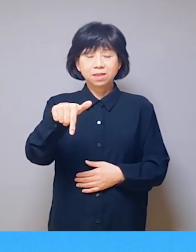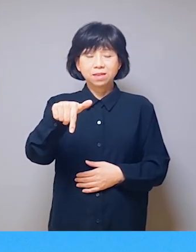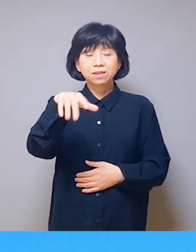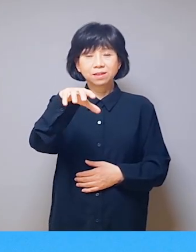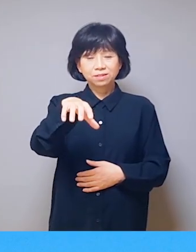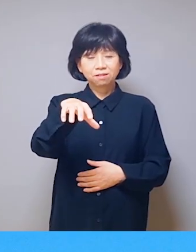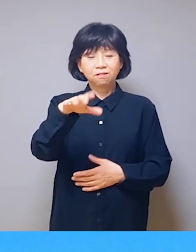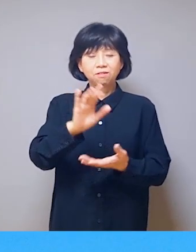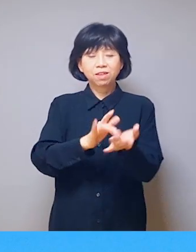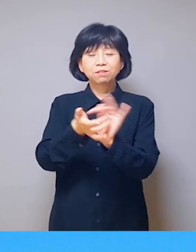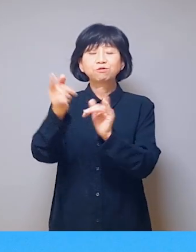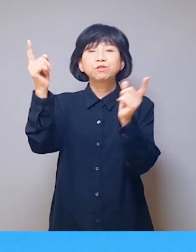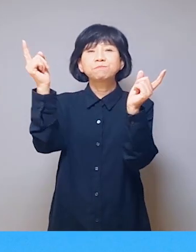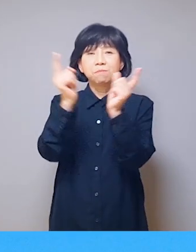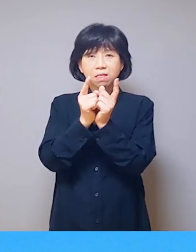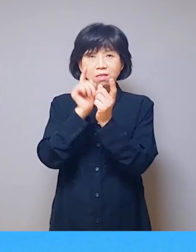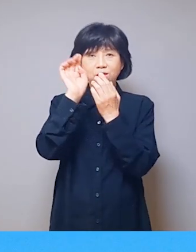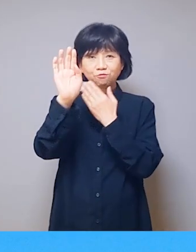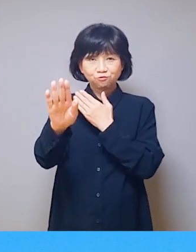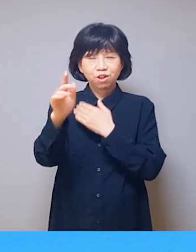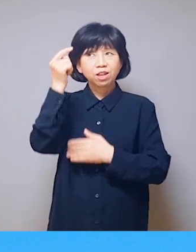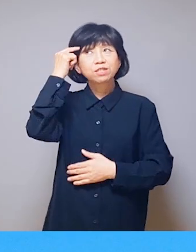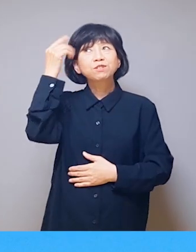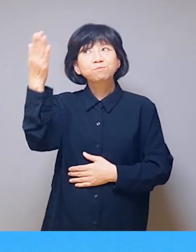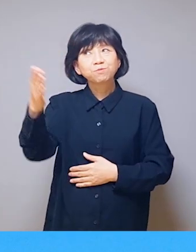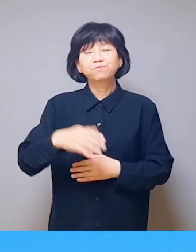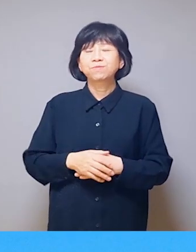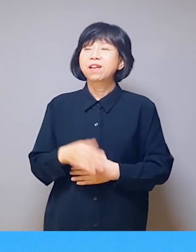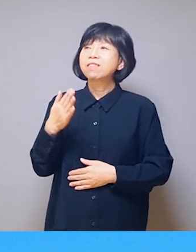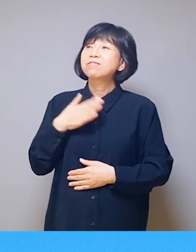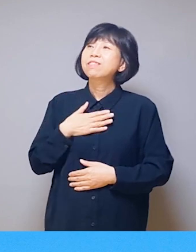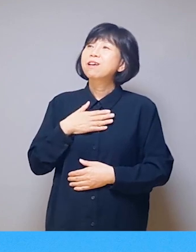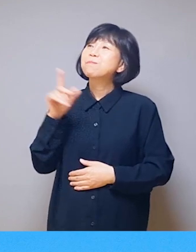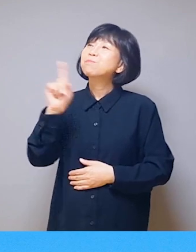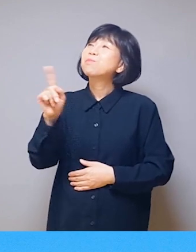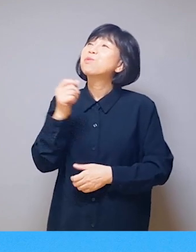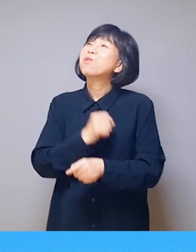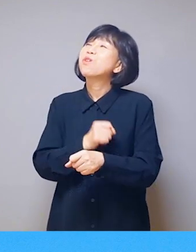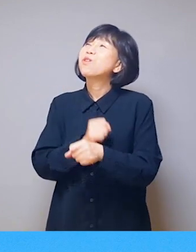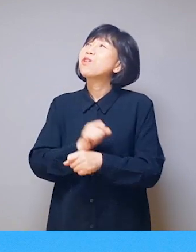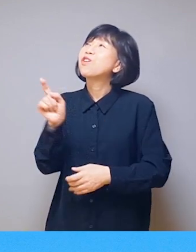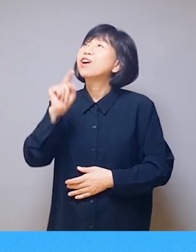그가 예수님께 이렇게 질문을 합니다. 주여, 내가 무엇을 하리이까?